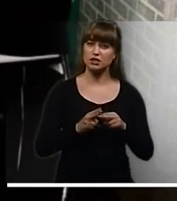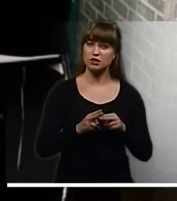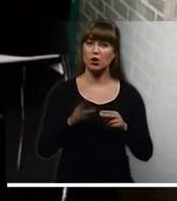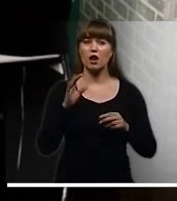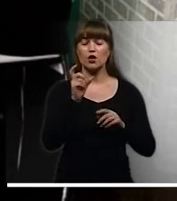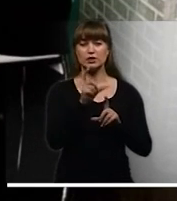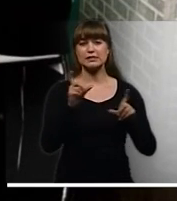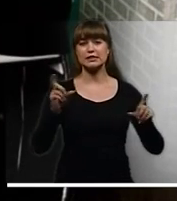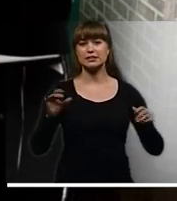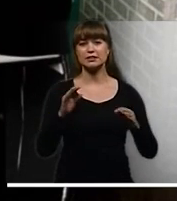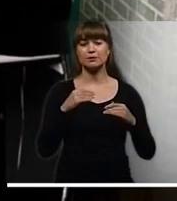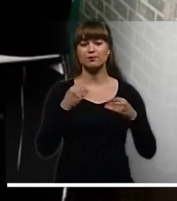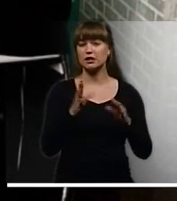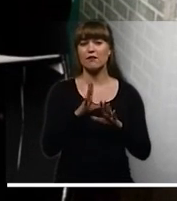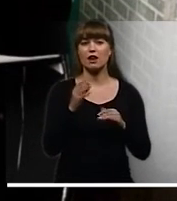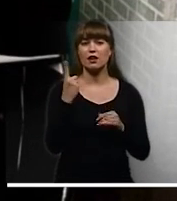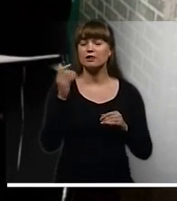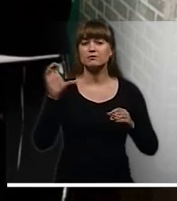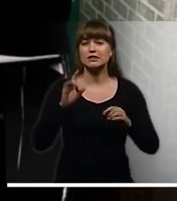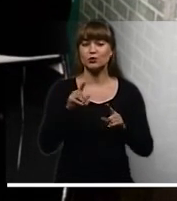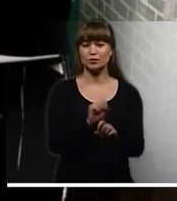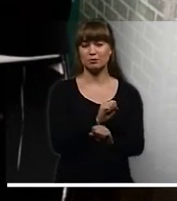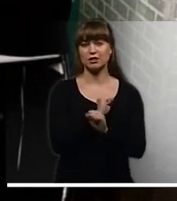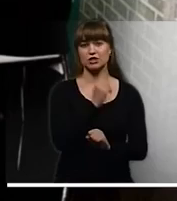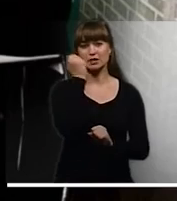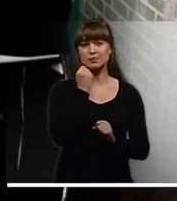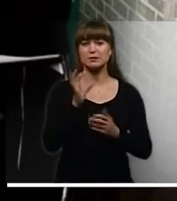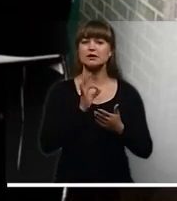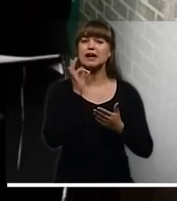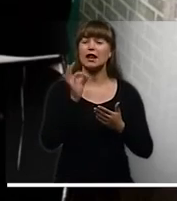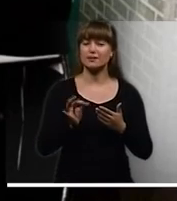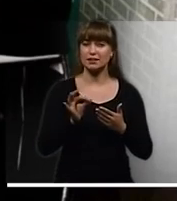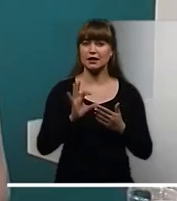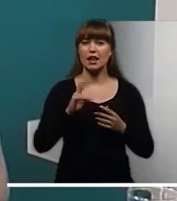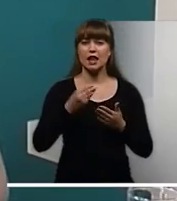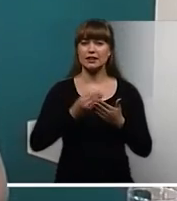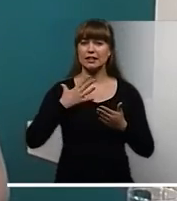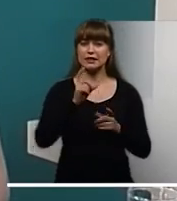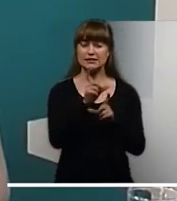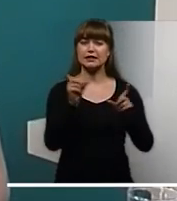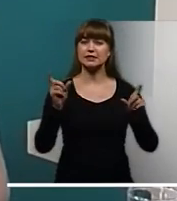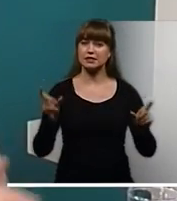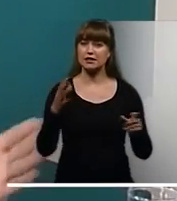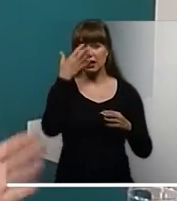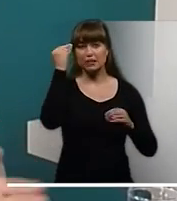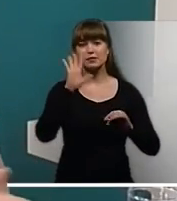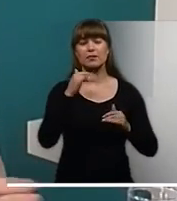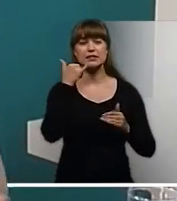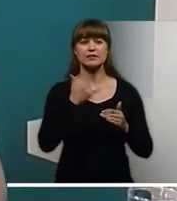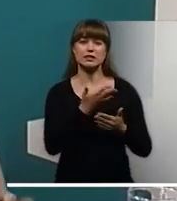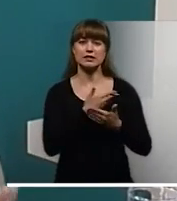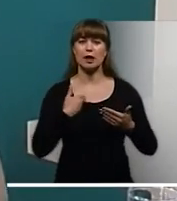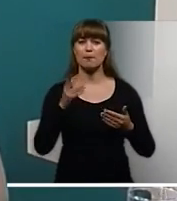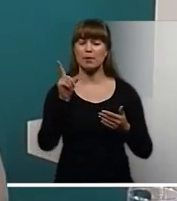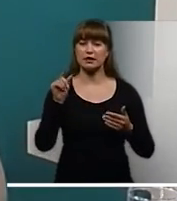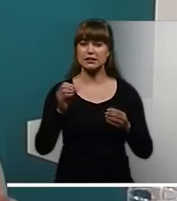нас телезрители не давали нам ни секунды, буквально вам передышки. Спасибо за содержательные ответы. Дорогие телезрители, не забывайте, звоните